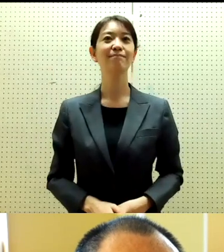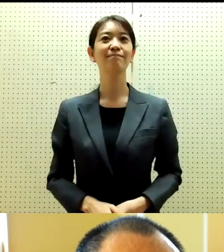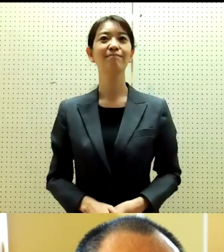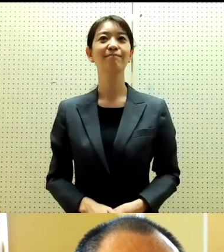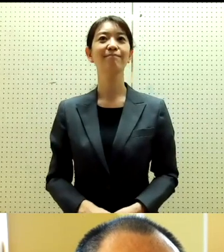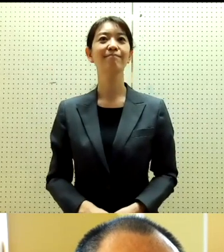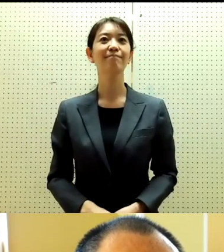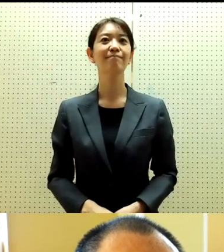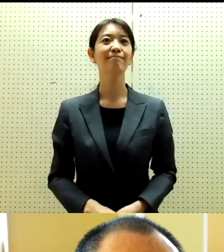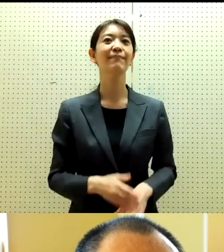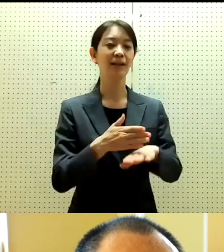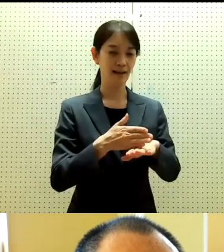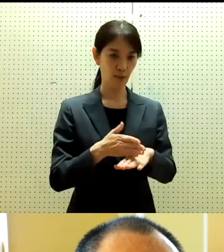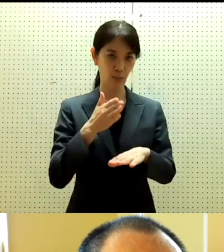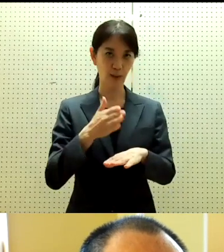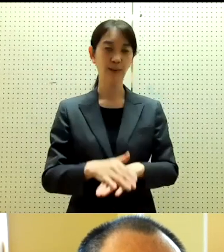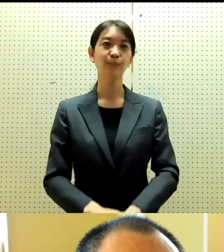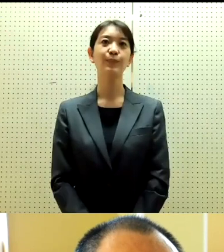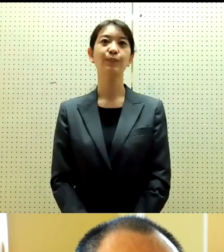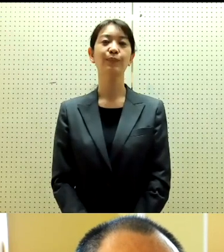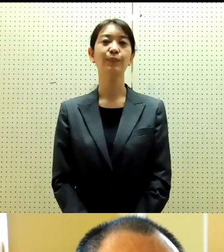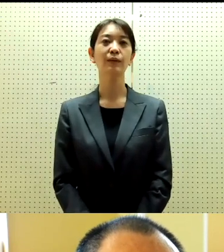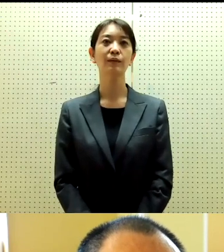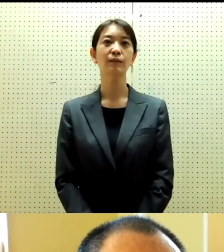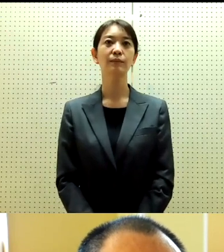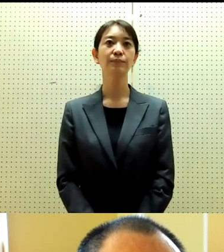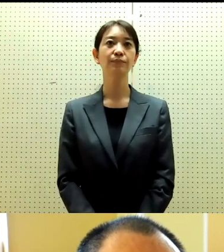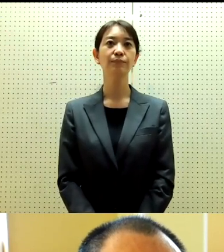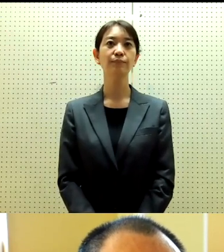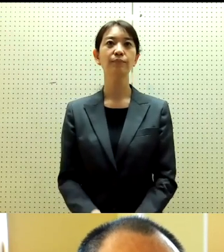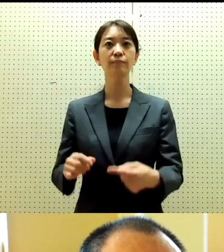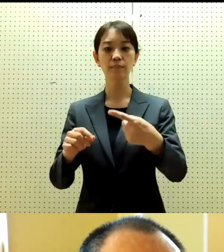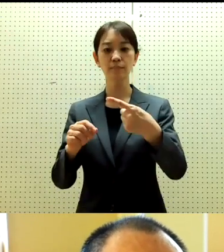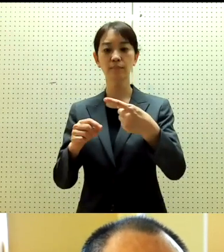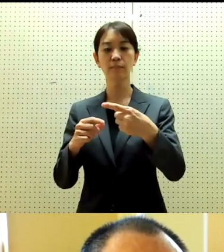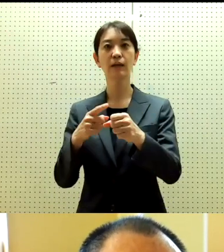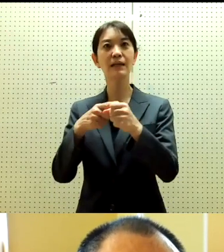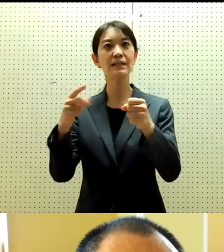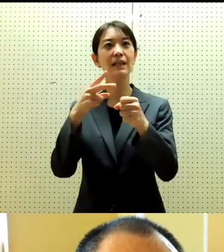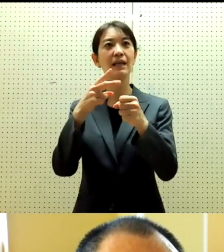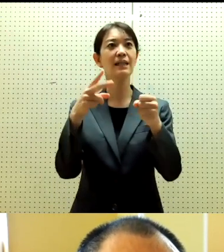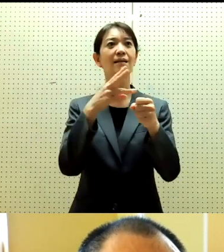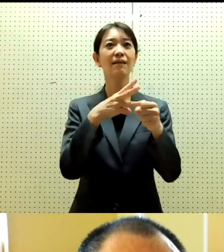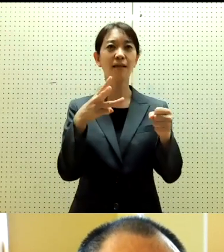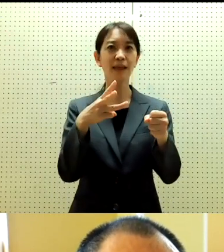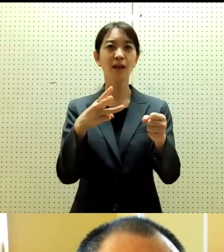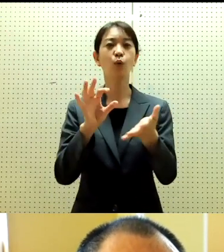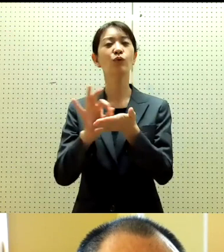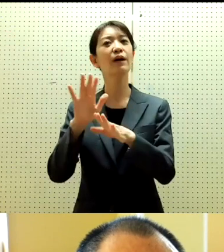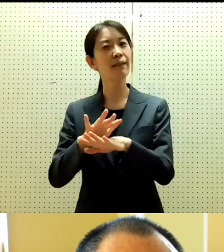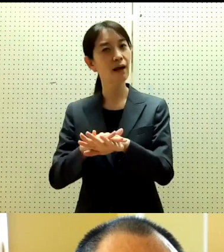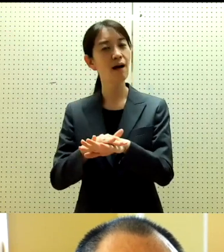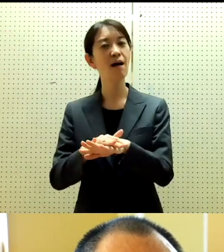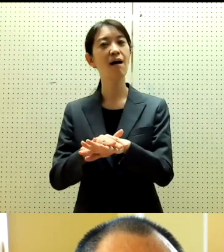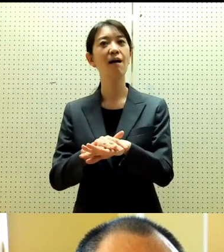ありがとうございます。あの特にですね、低学年のお子さんへの応用っていうことなので多分ね学校